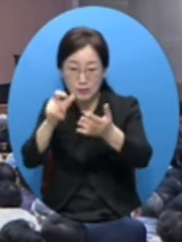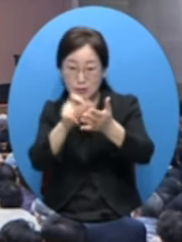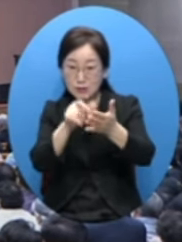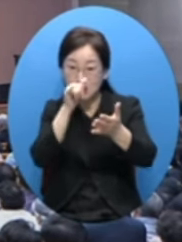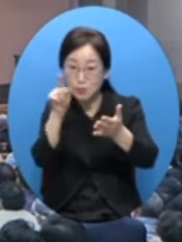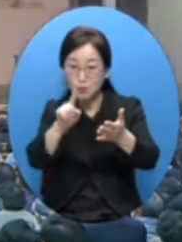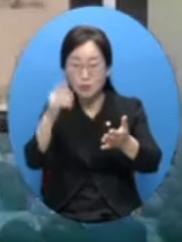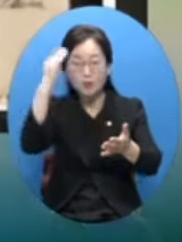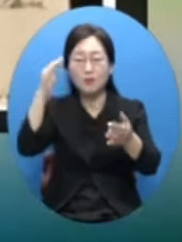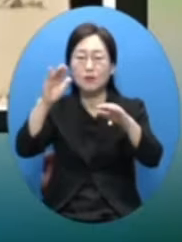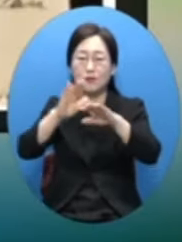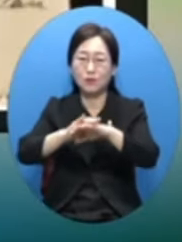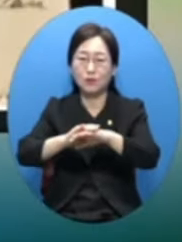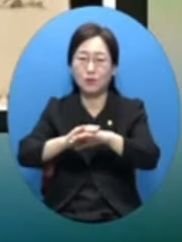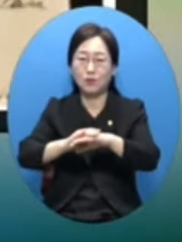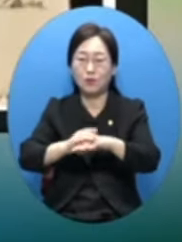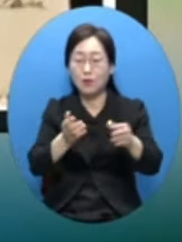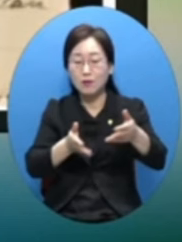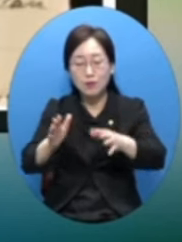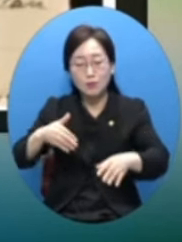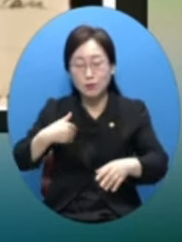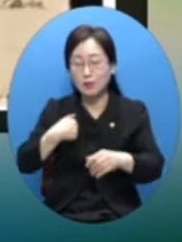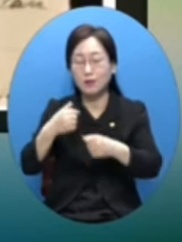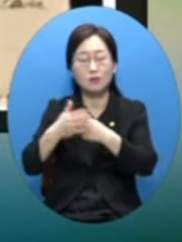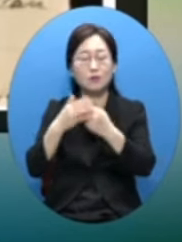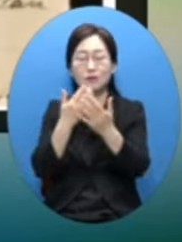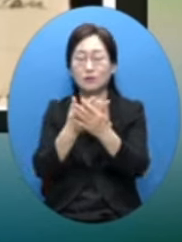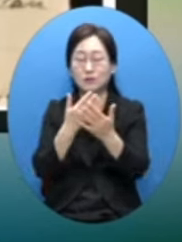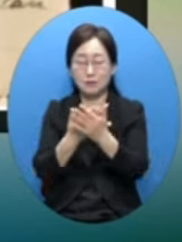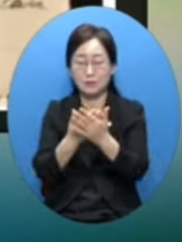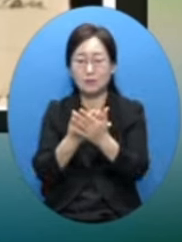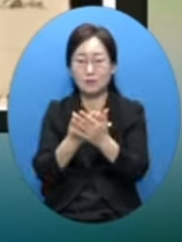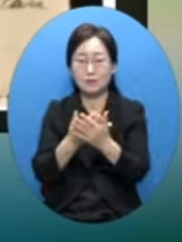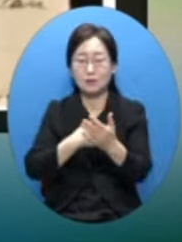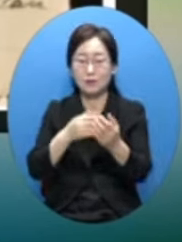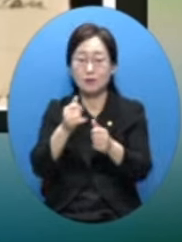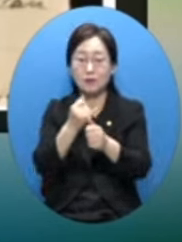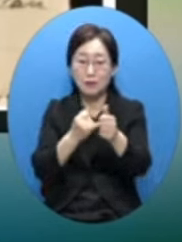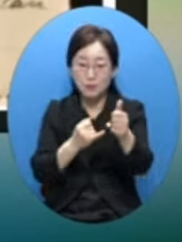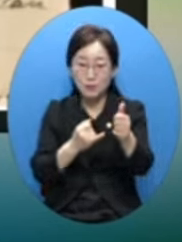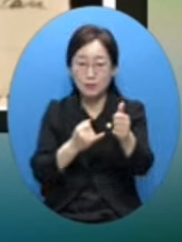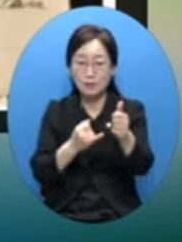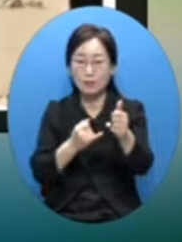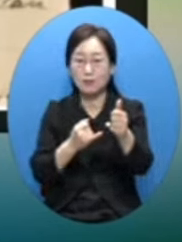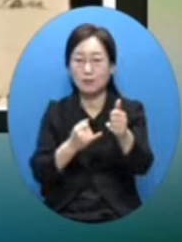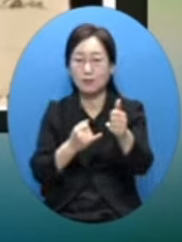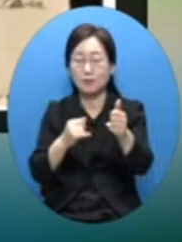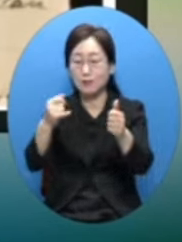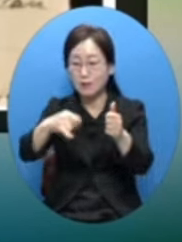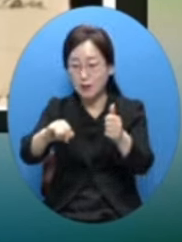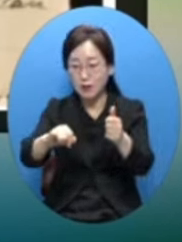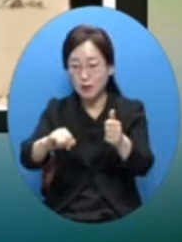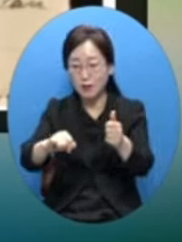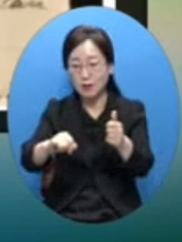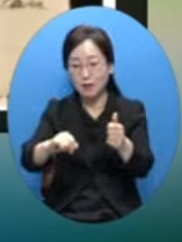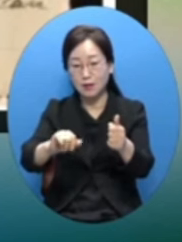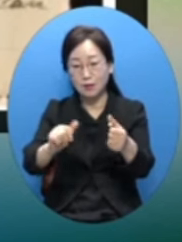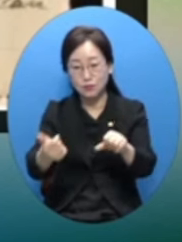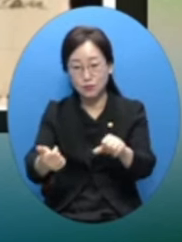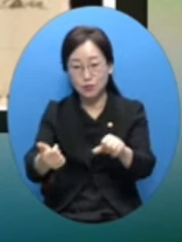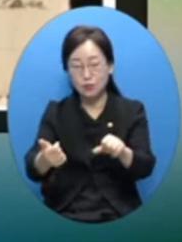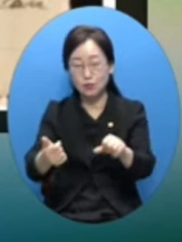어둡고 길 모르니 나를 도와주소서. 남편과 딸을 잃은 슬픔 가운데 조선을